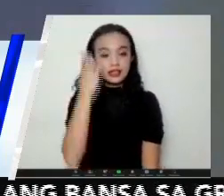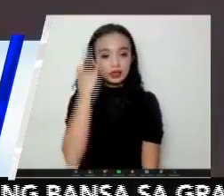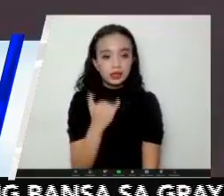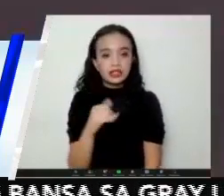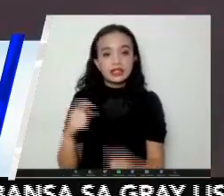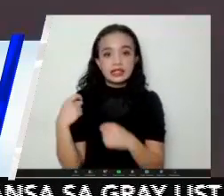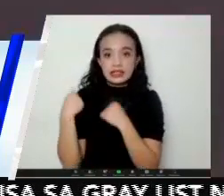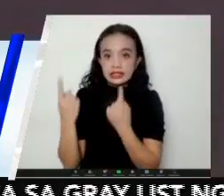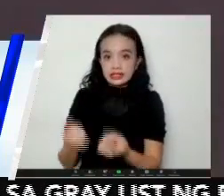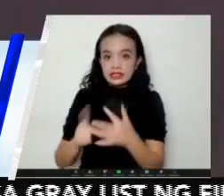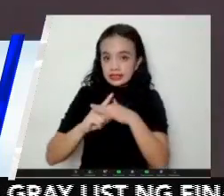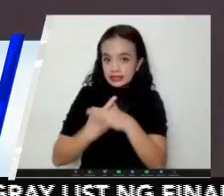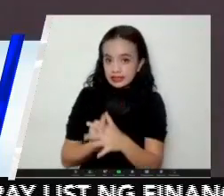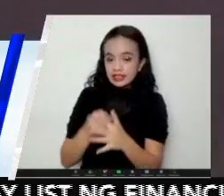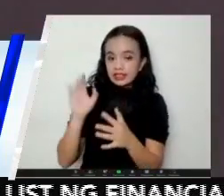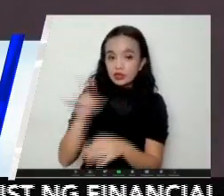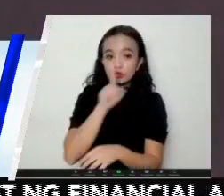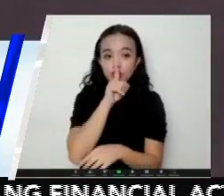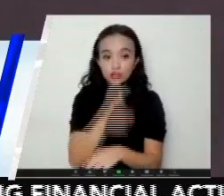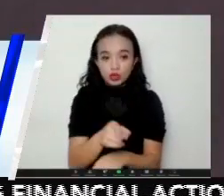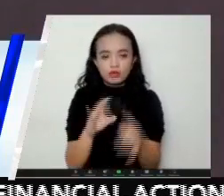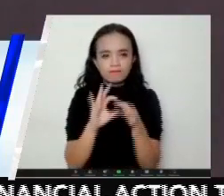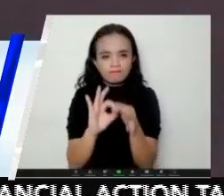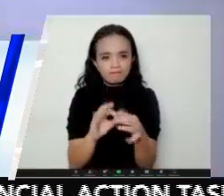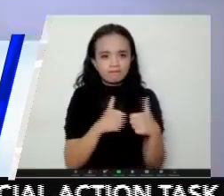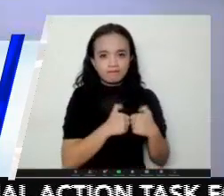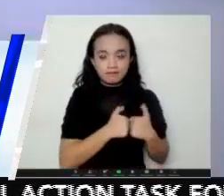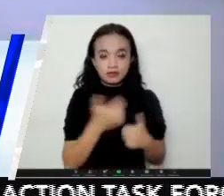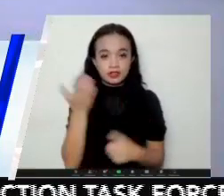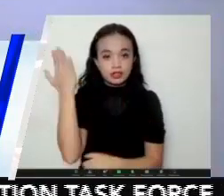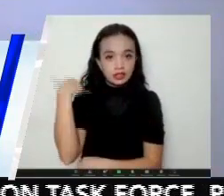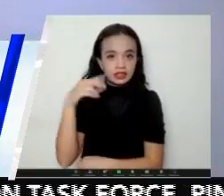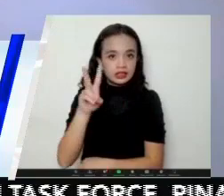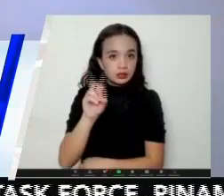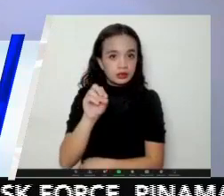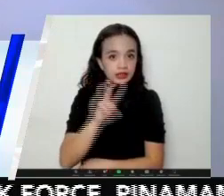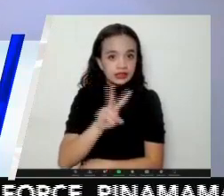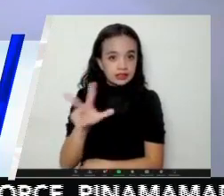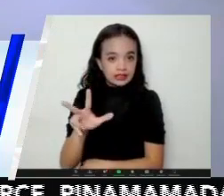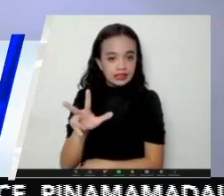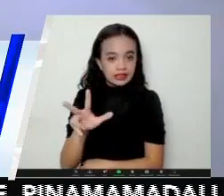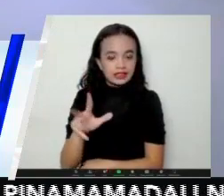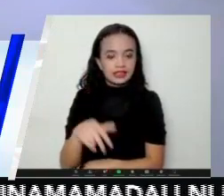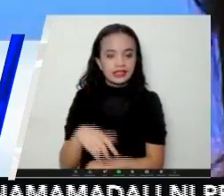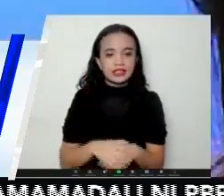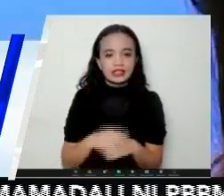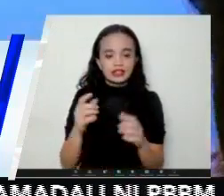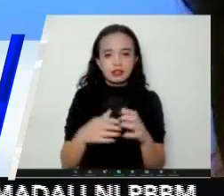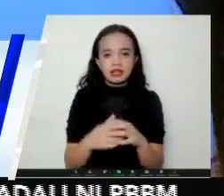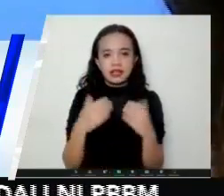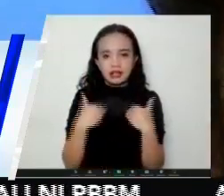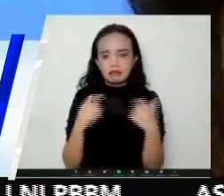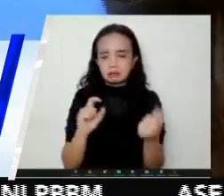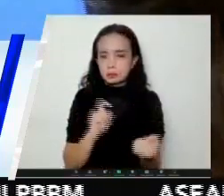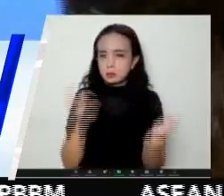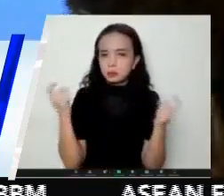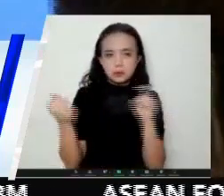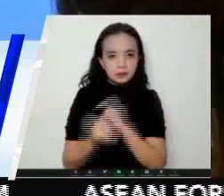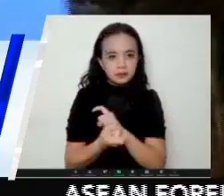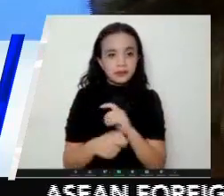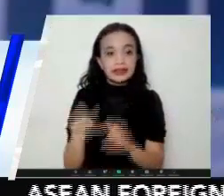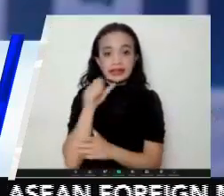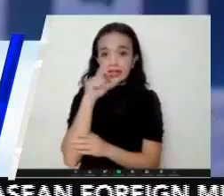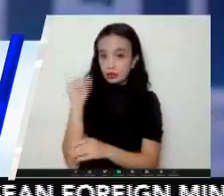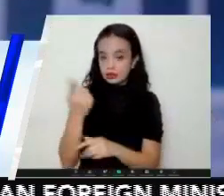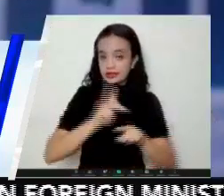ang kanilang real-life relationship noong 2023, malaki na ang pagbabago sa kanila. Hindi lang sa professional